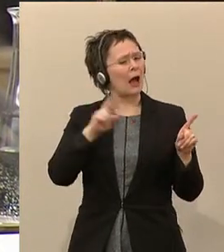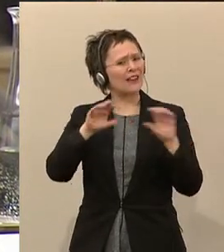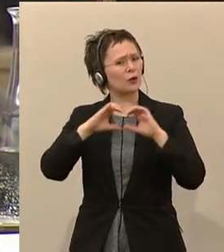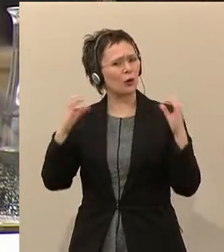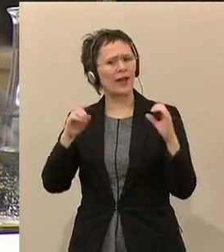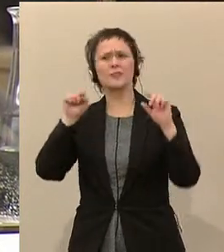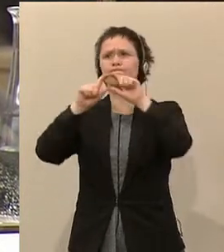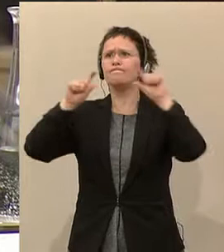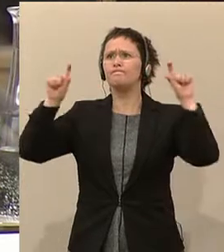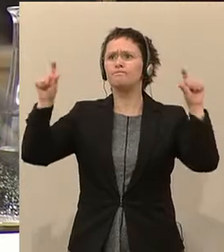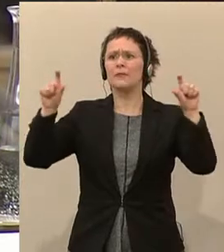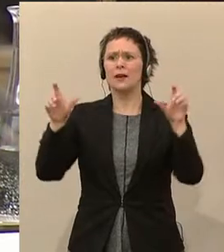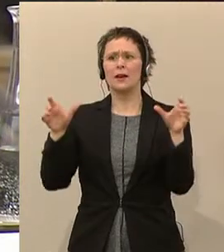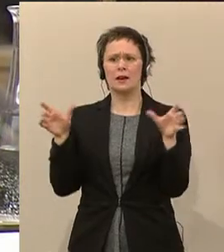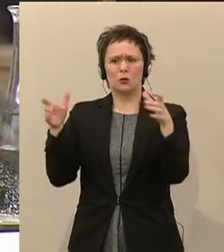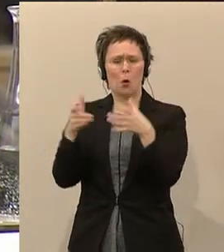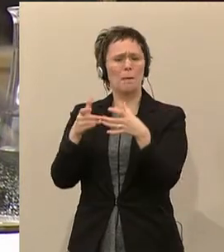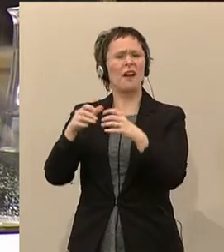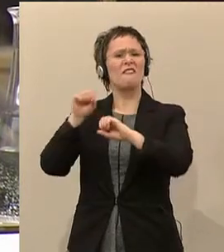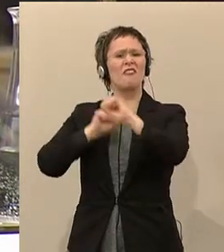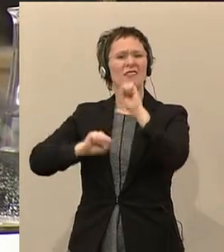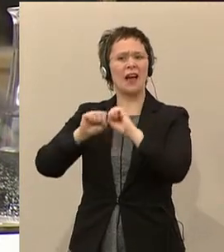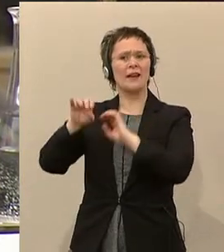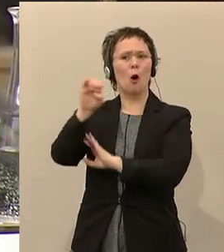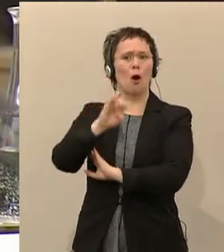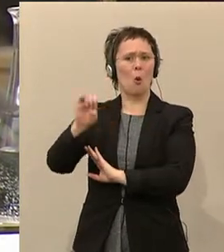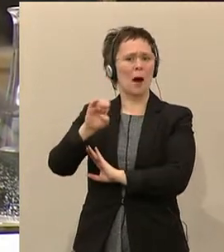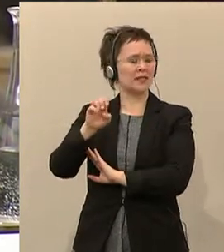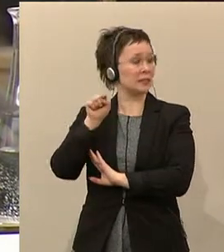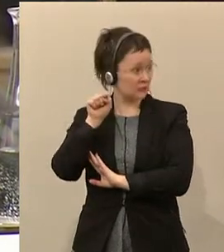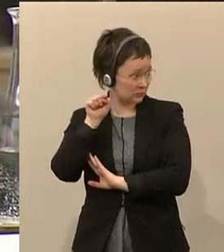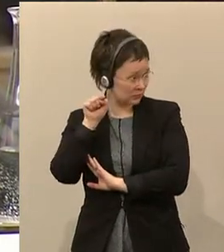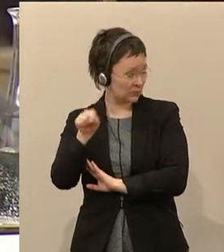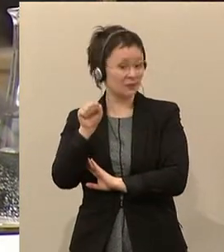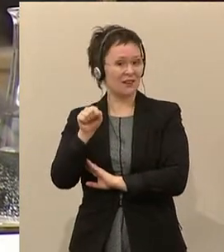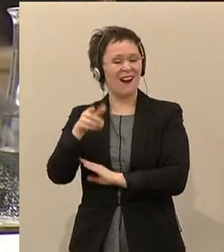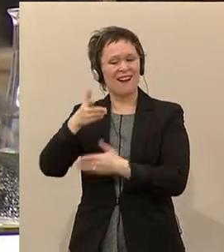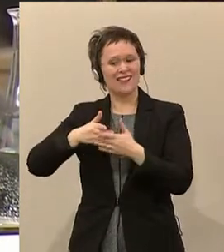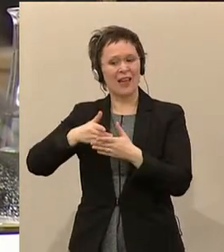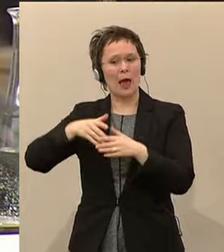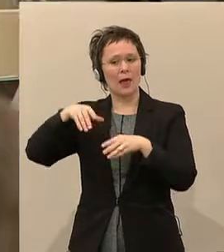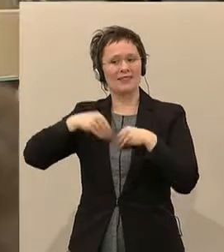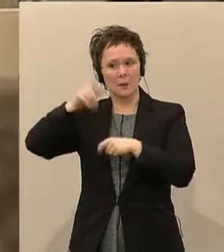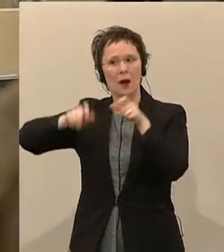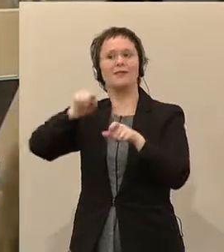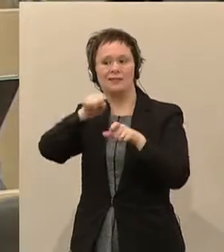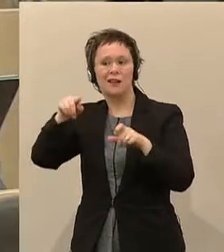Verteidiger Europas. Dieser Kongress und die Teilnehmer und Teilnehmerinnen wurden vom Verfassungsschutz beobachtet.